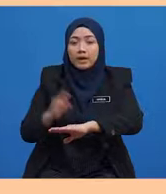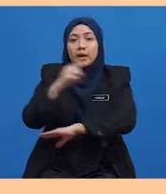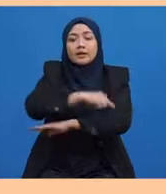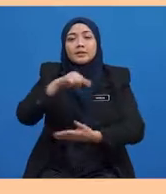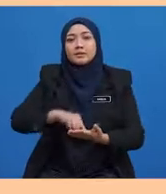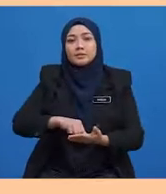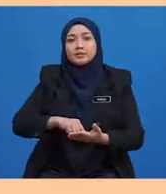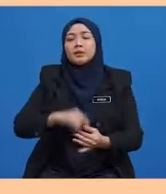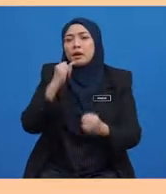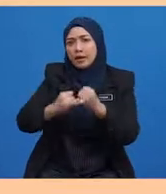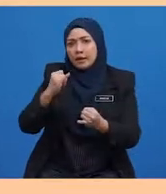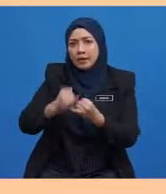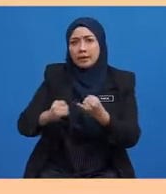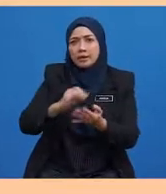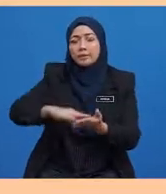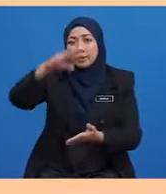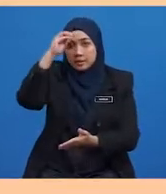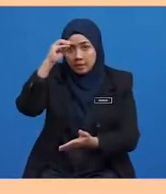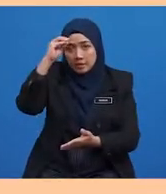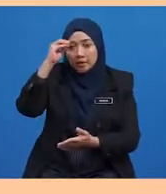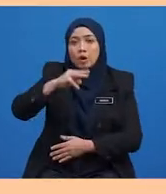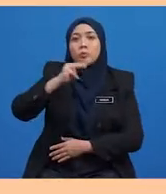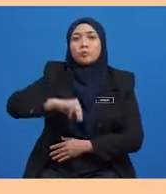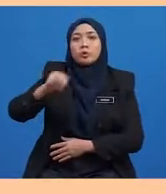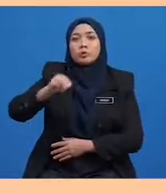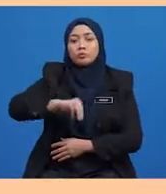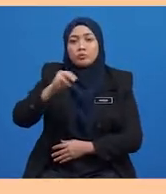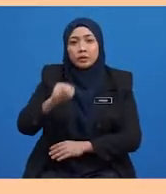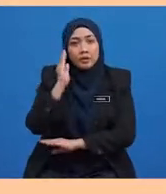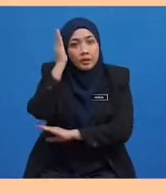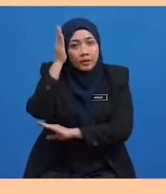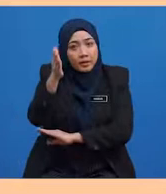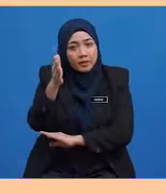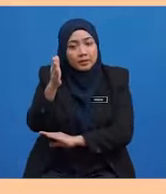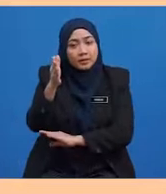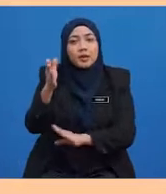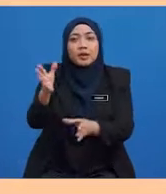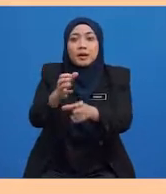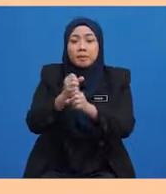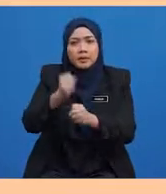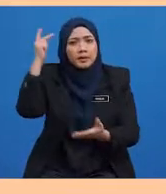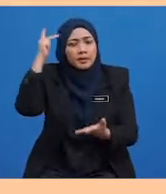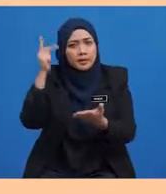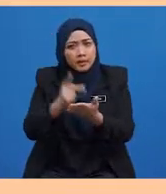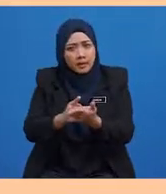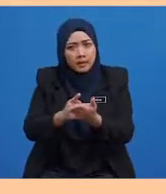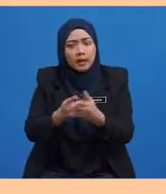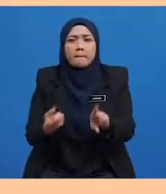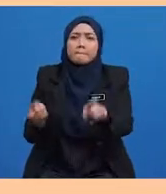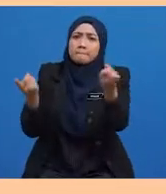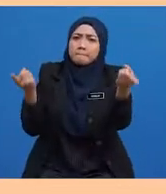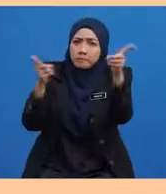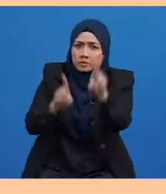Di akhir aktiviti pembelajaran pada hari ini, murid-murid dapat mengenali peristiwa